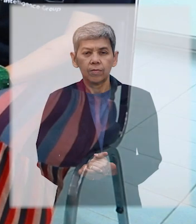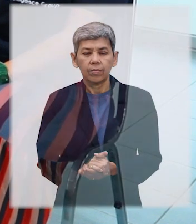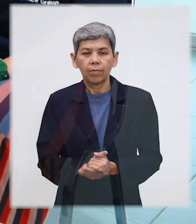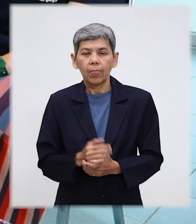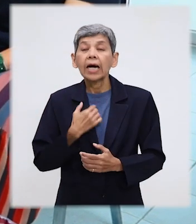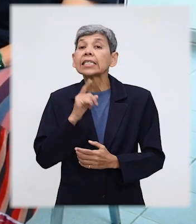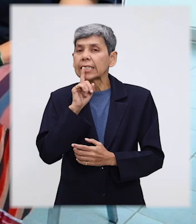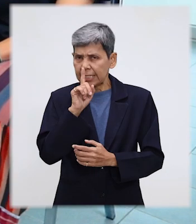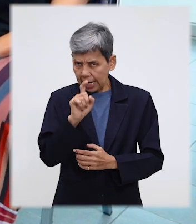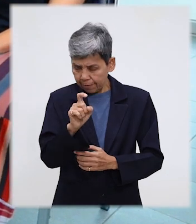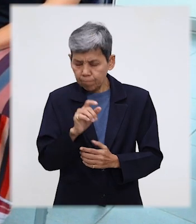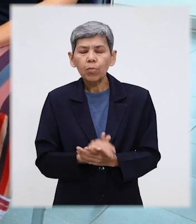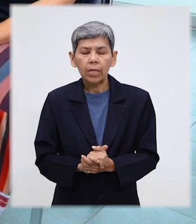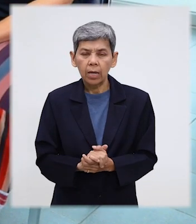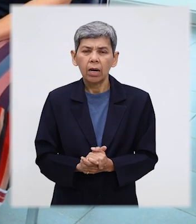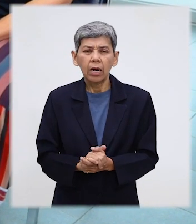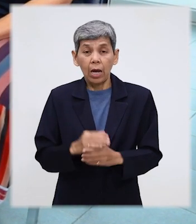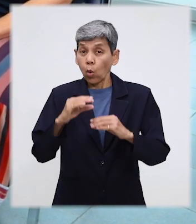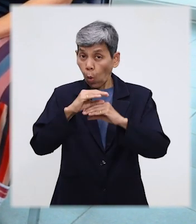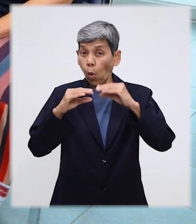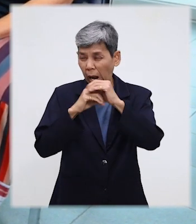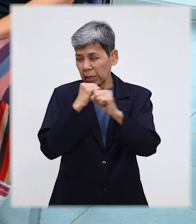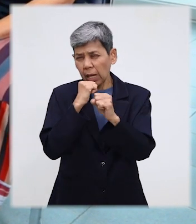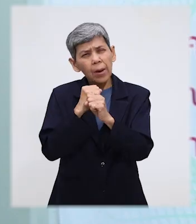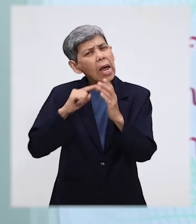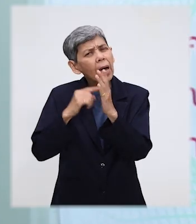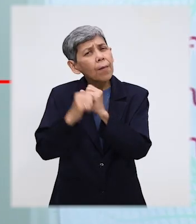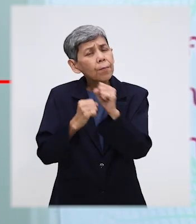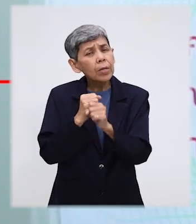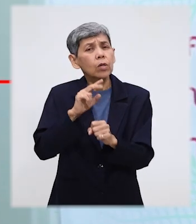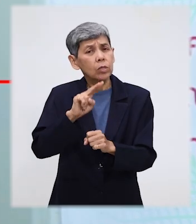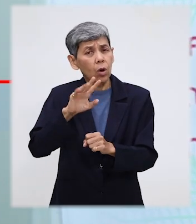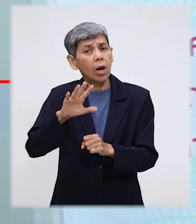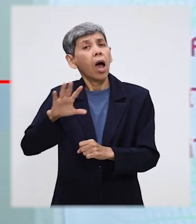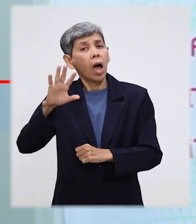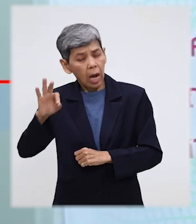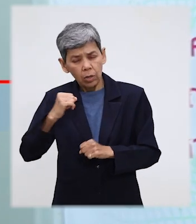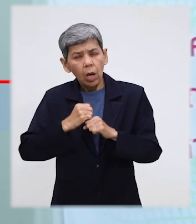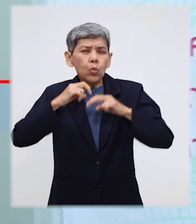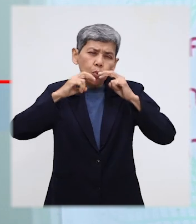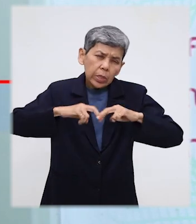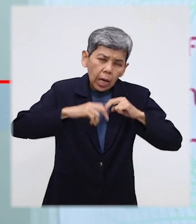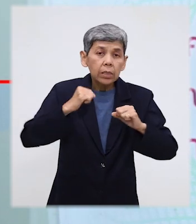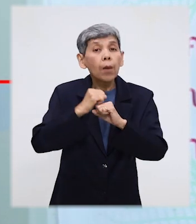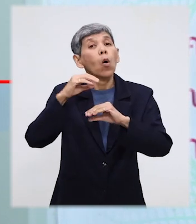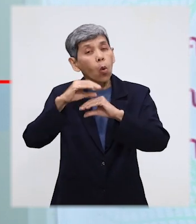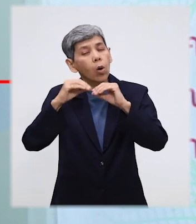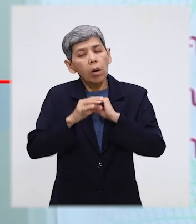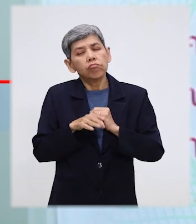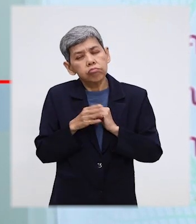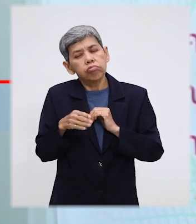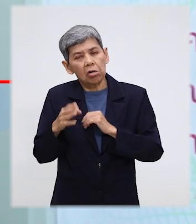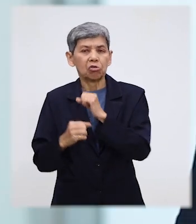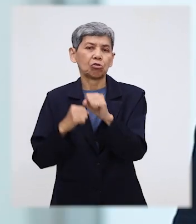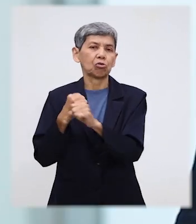อาจารย์น้ำอาจารย์ที่คะเราทำโครงการมาตั้งแต่ปี59ใช่ไหมคะทำวิจัยทำโครงการกันมา